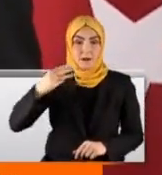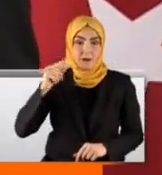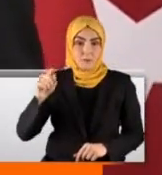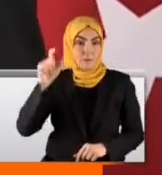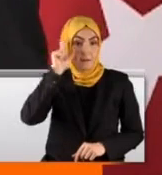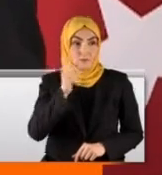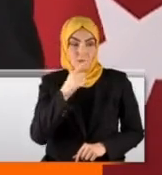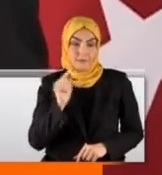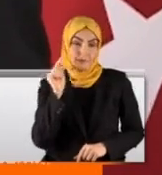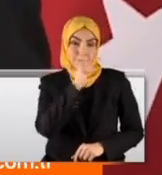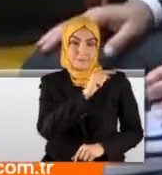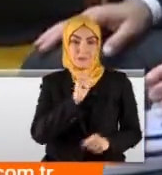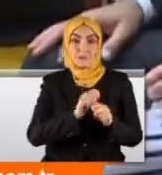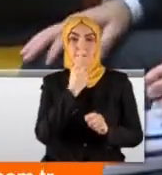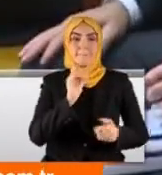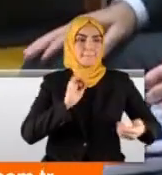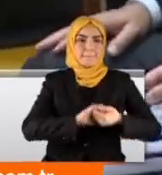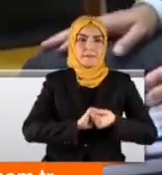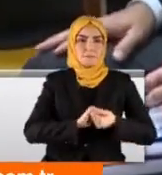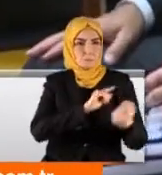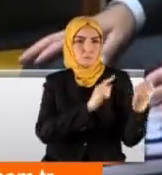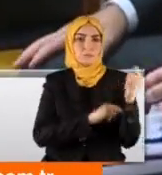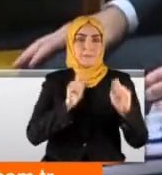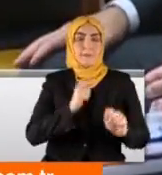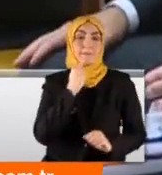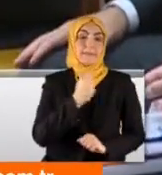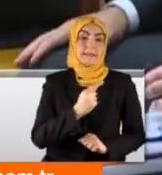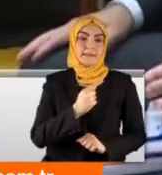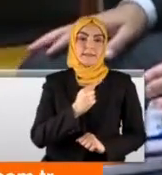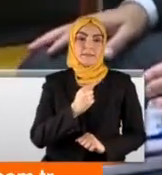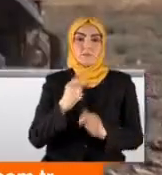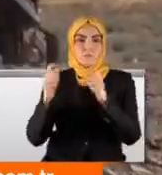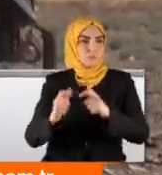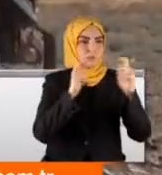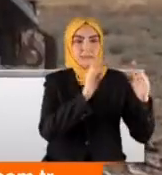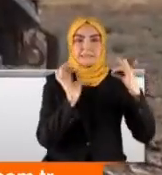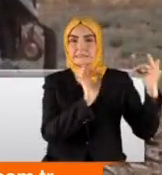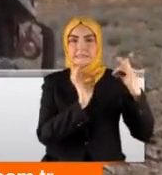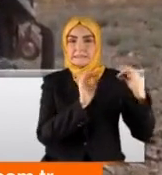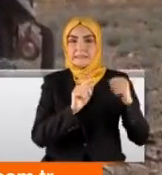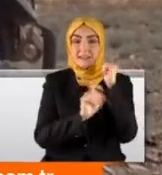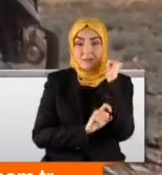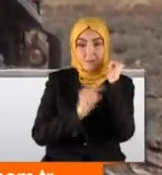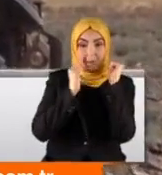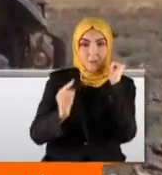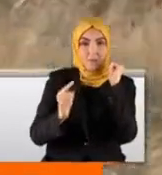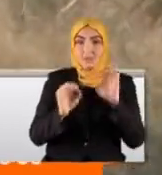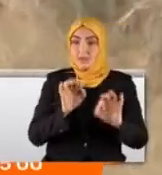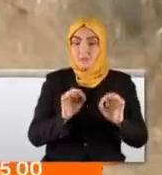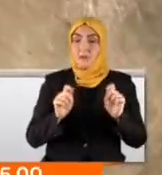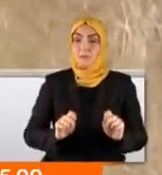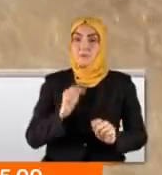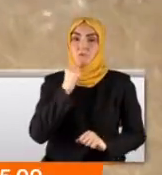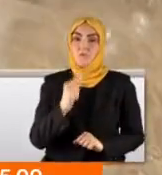işbirliğimizi güçlendirelim diye seslendi. İki ülke ilişkilerinin özellikle terörle ciddi şekilde test edildiğini söyledi. FETÖ